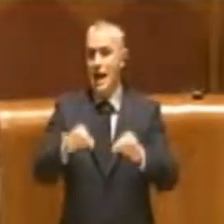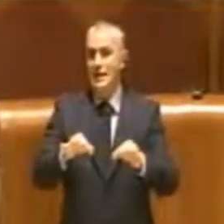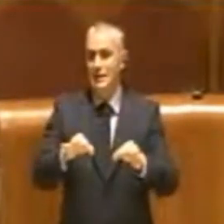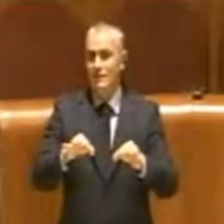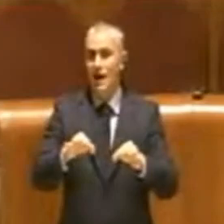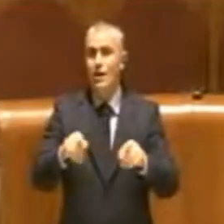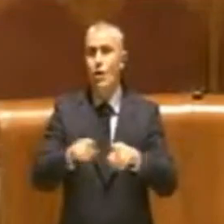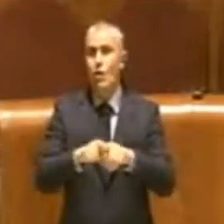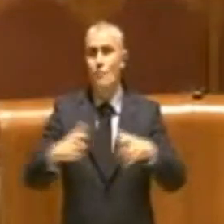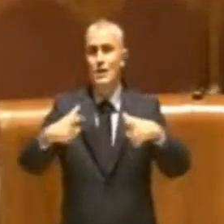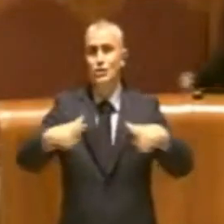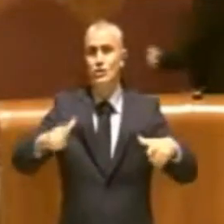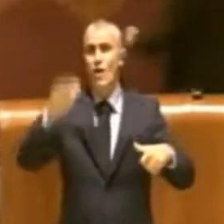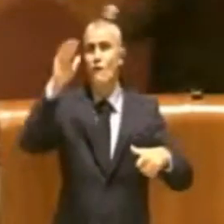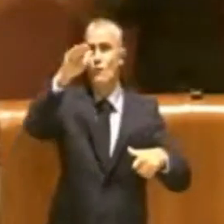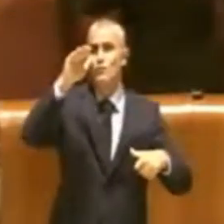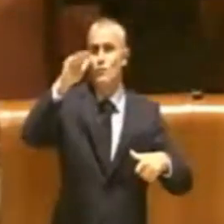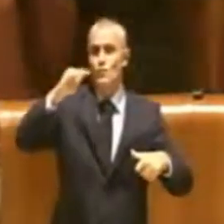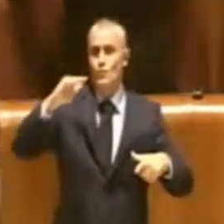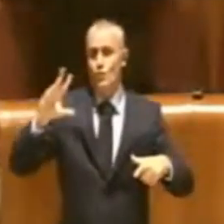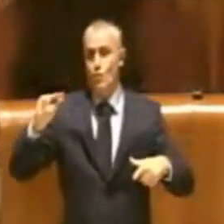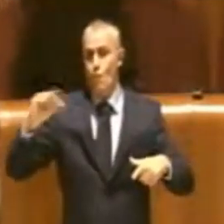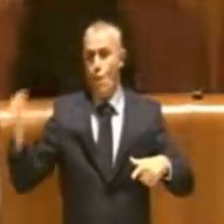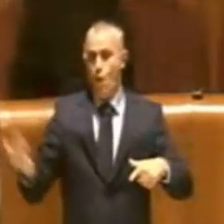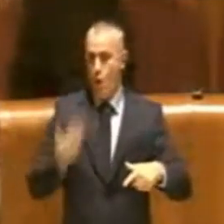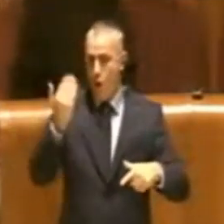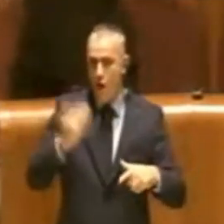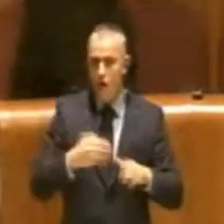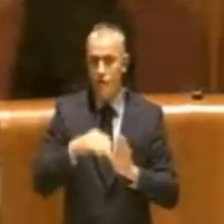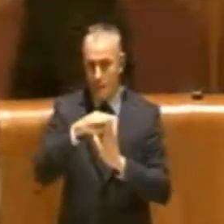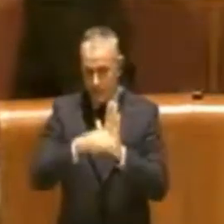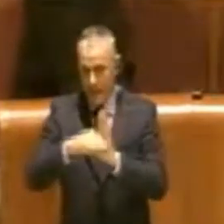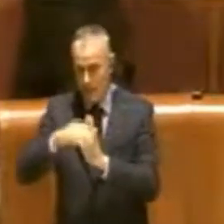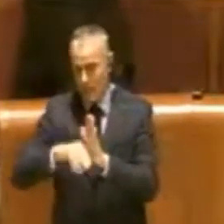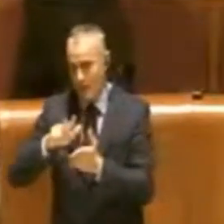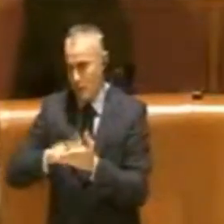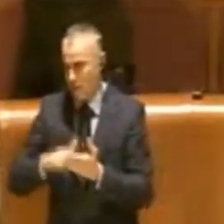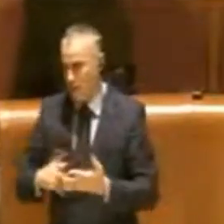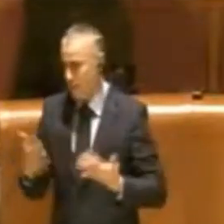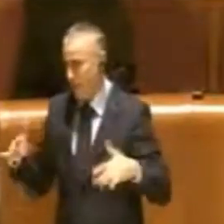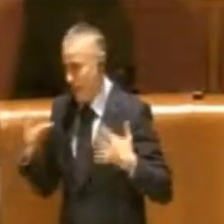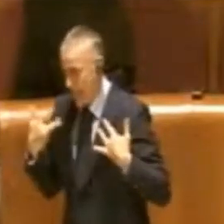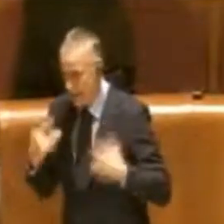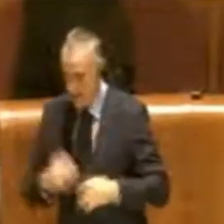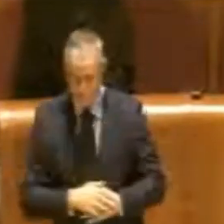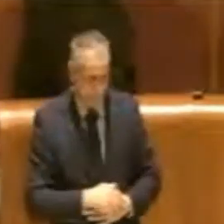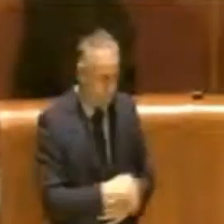del futuro, anche con tutti i piani che sono stati approvati. Grazie.